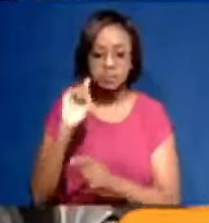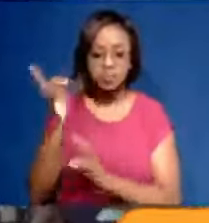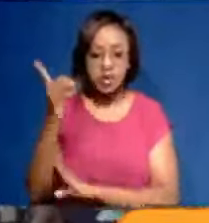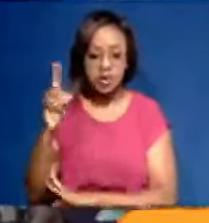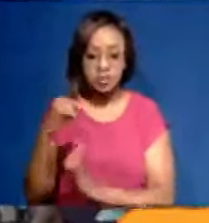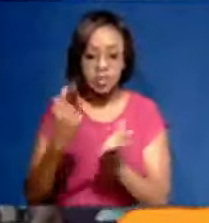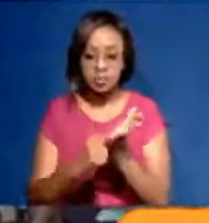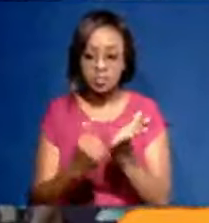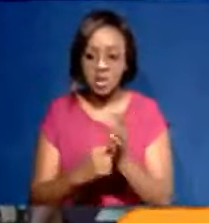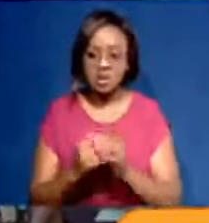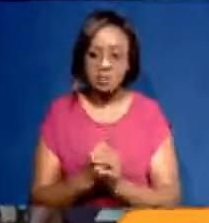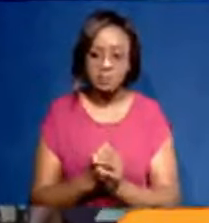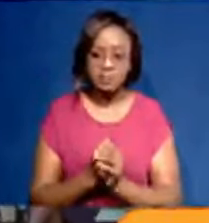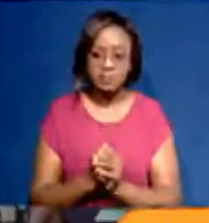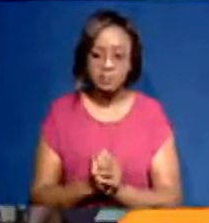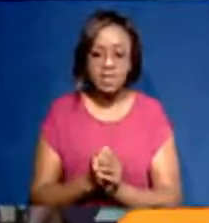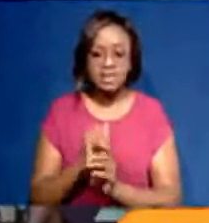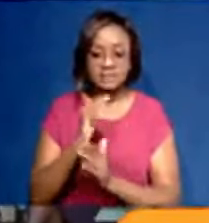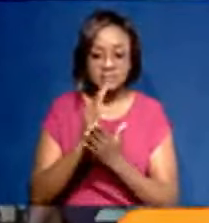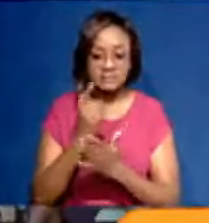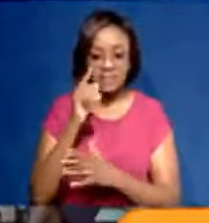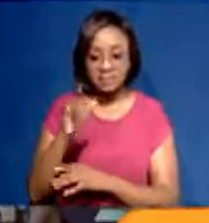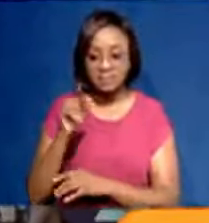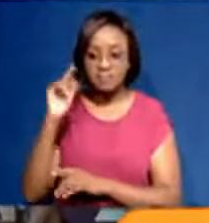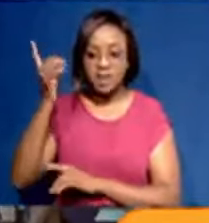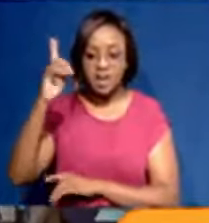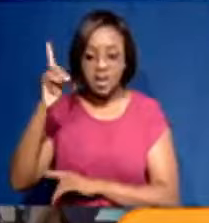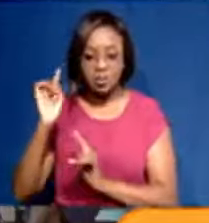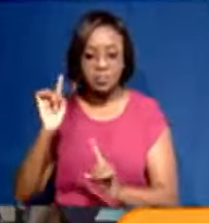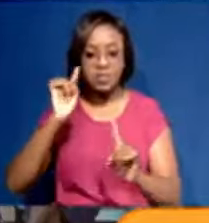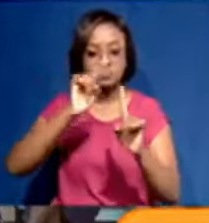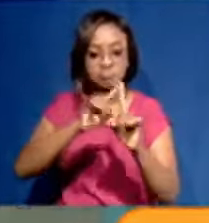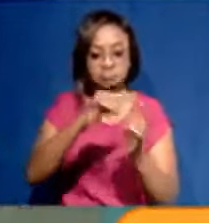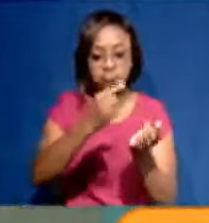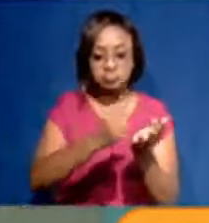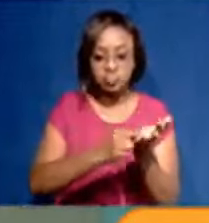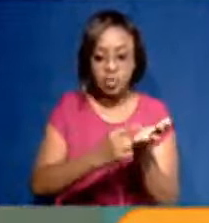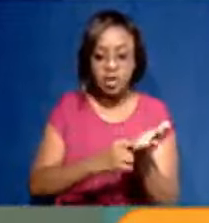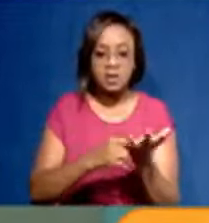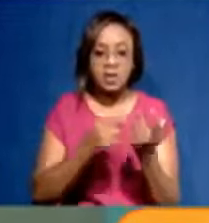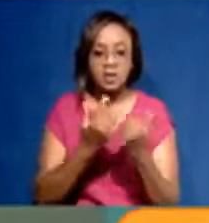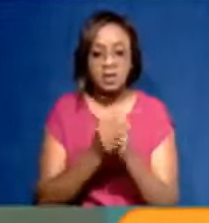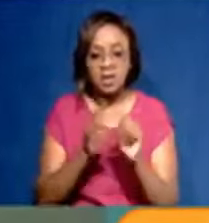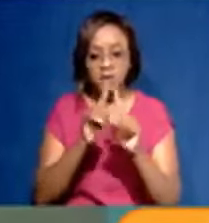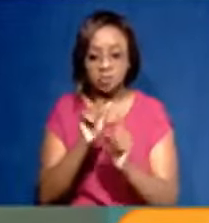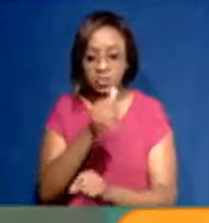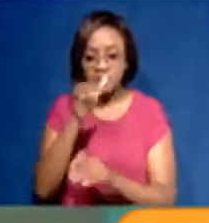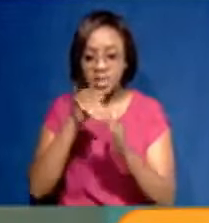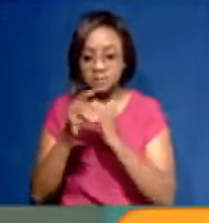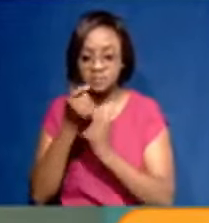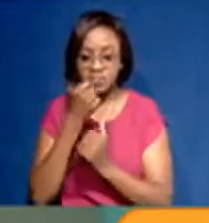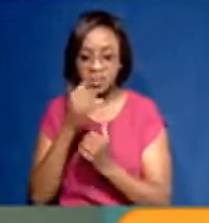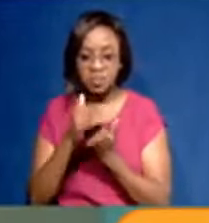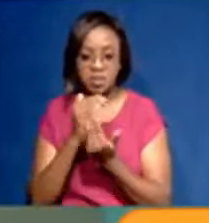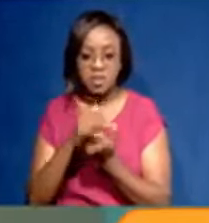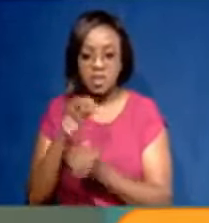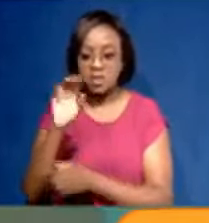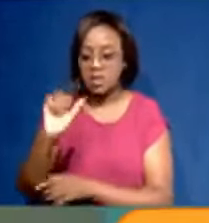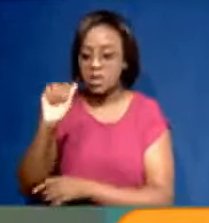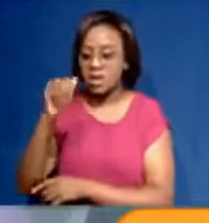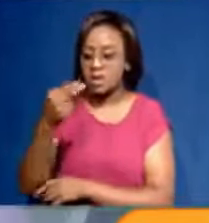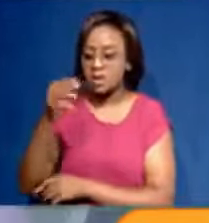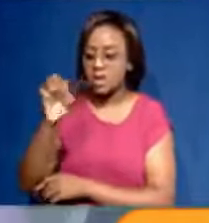ya majeruhi walipelekwa hadi hospitali ya rufaa ya Jaramogi Oginga Odinga, huku wengine wakitibiwa katika hospitali ya Ahero. Out